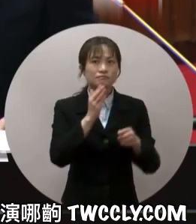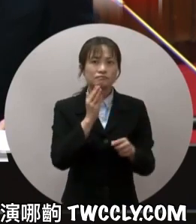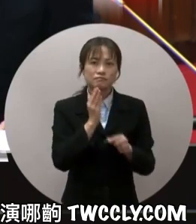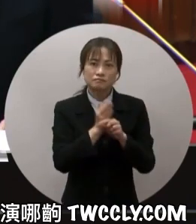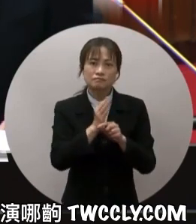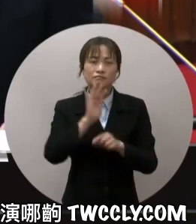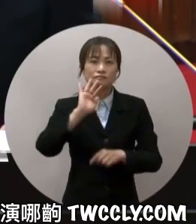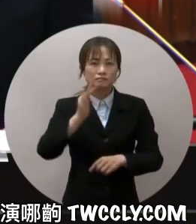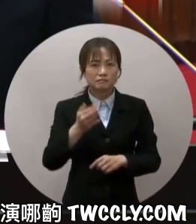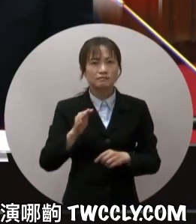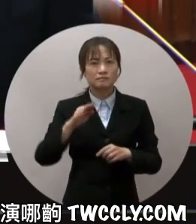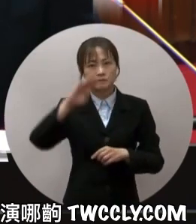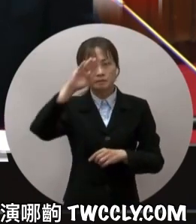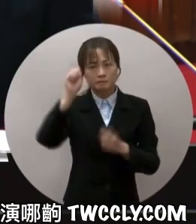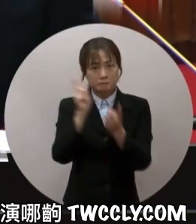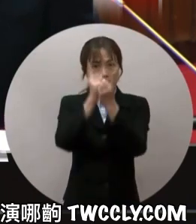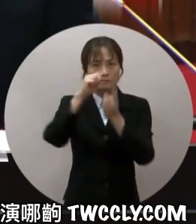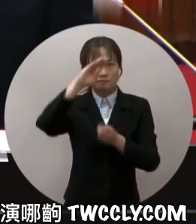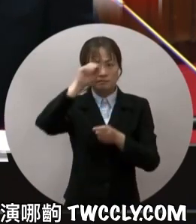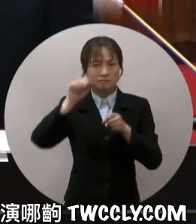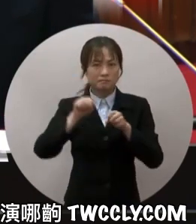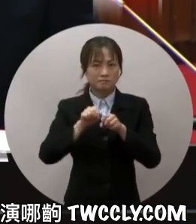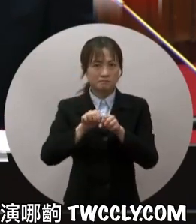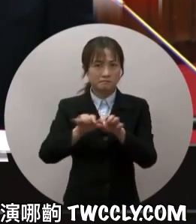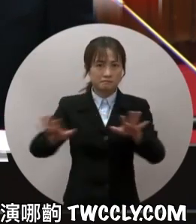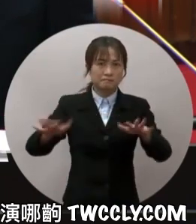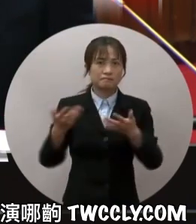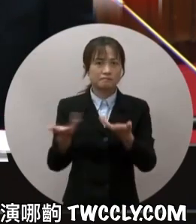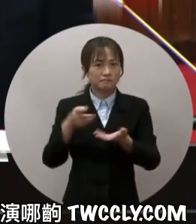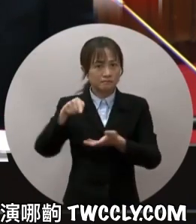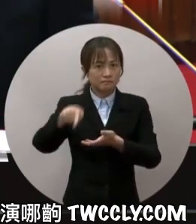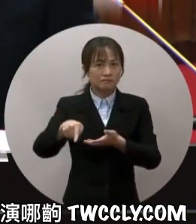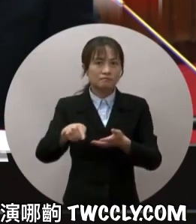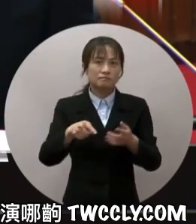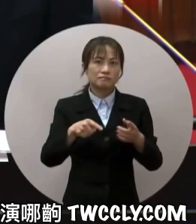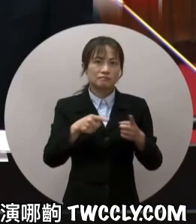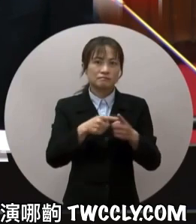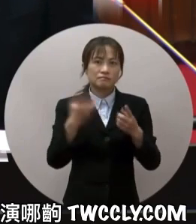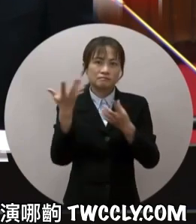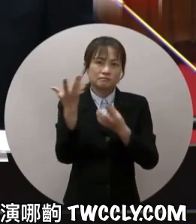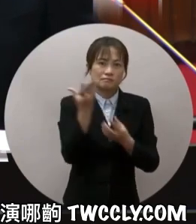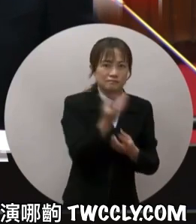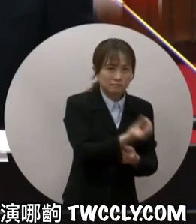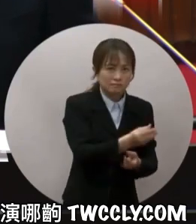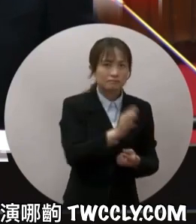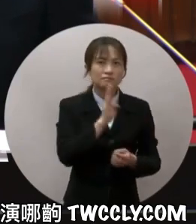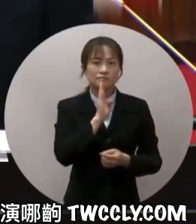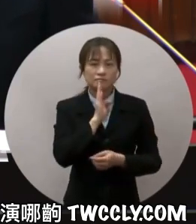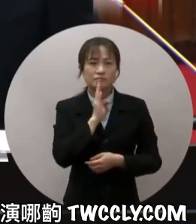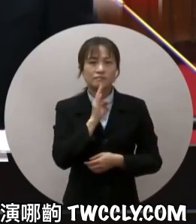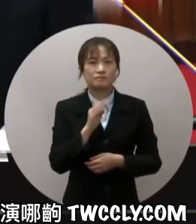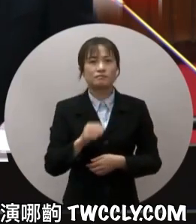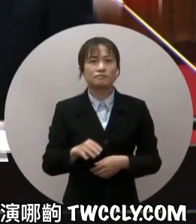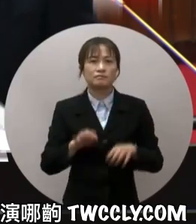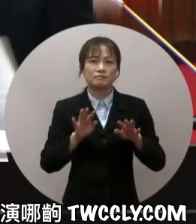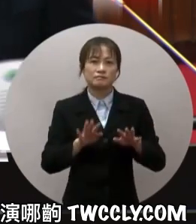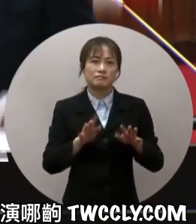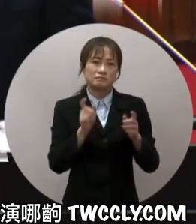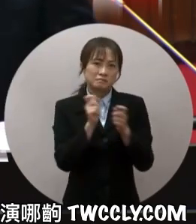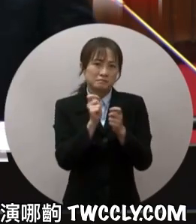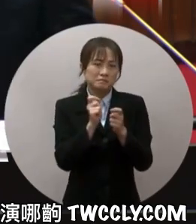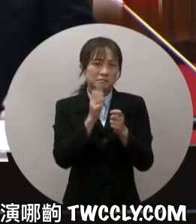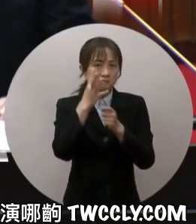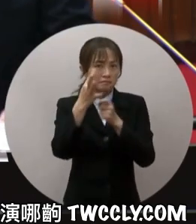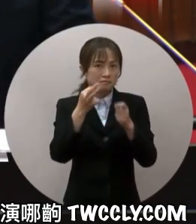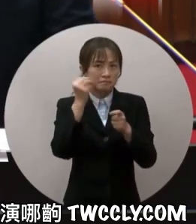但人數減少但是整體上高雄的整個國內外的遊客的量商務客的遊客量其實持續